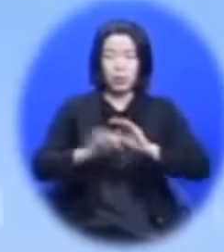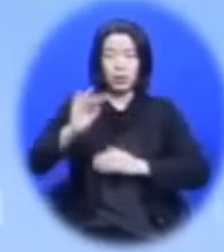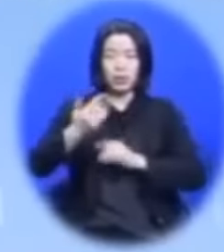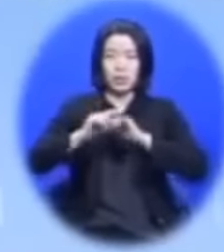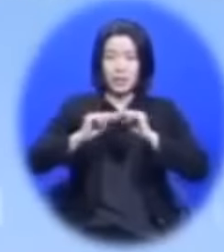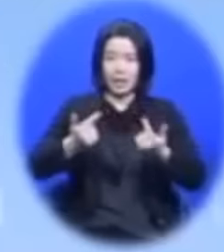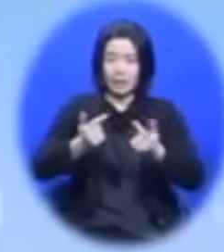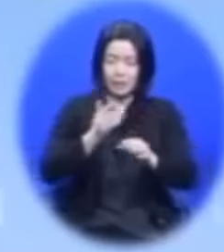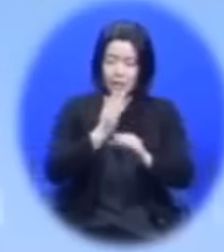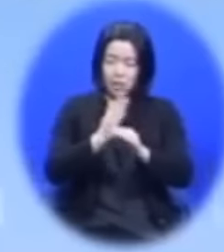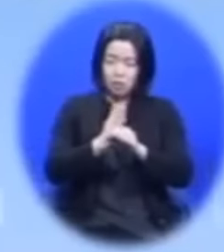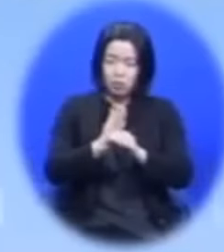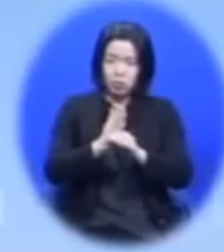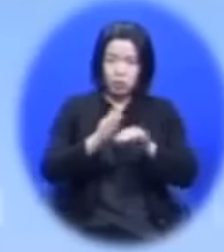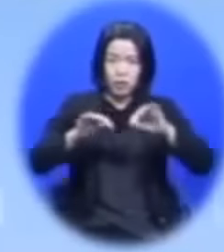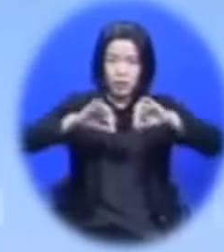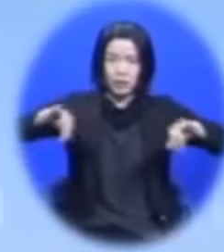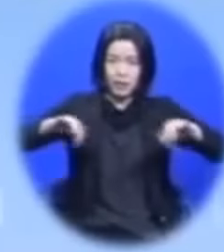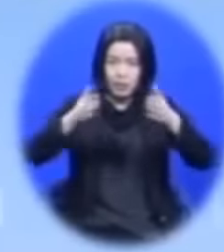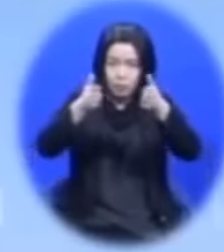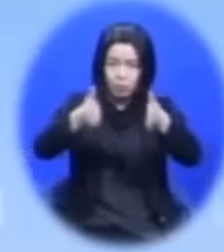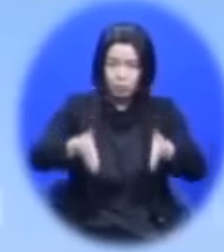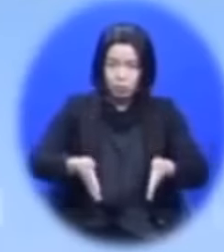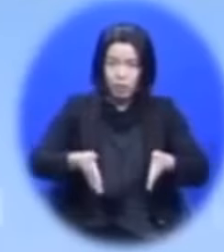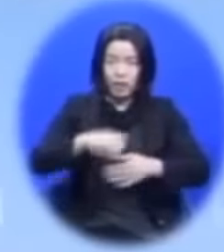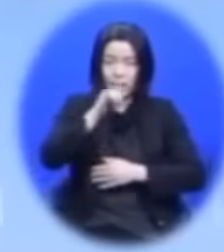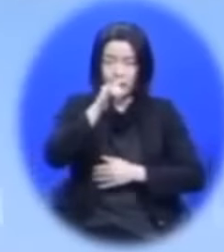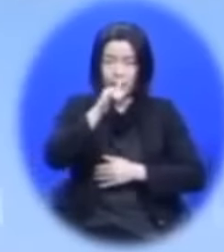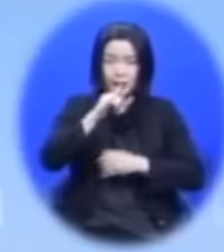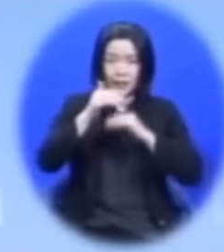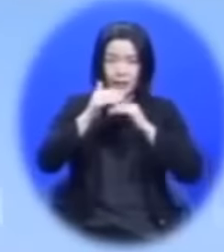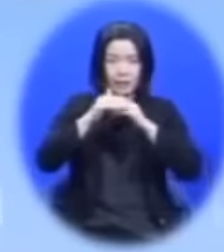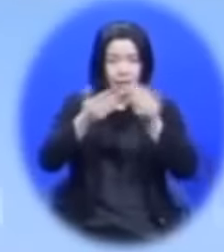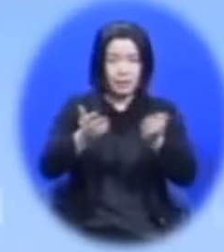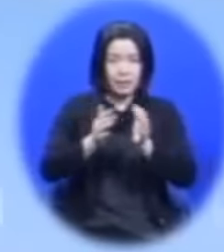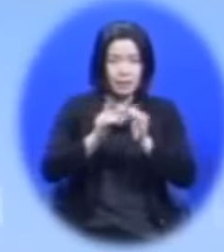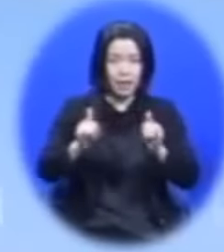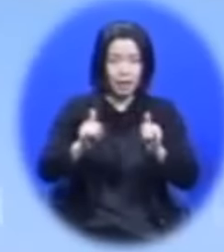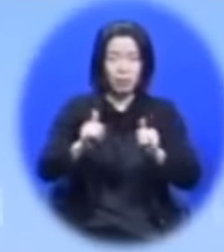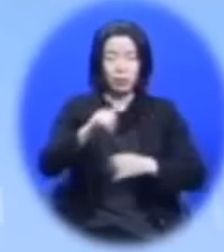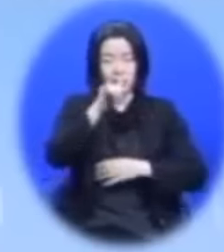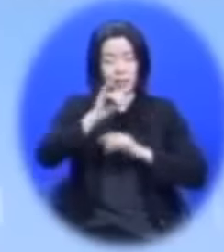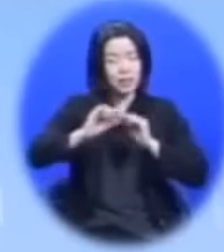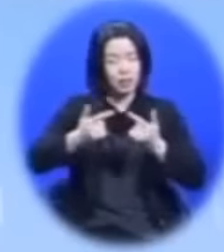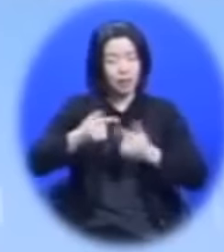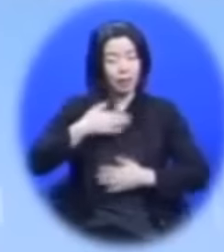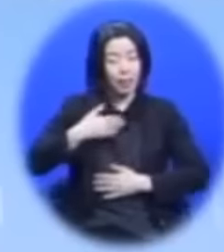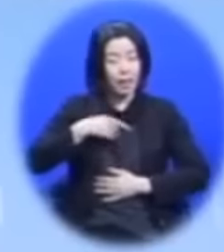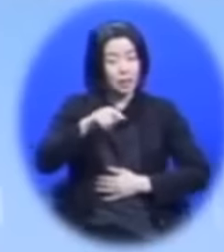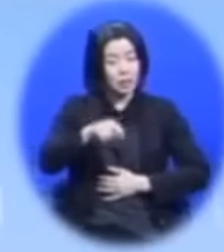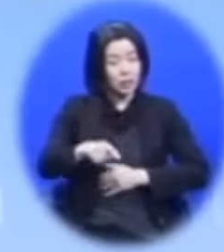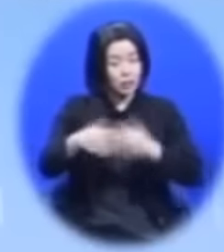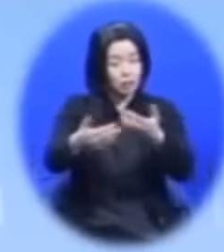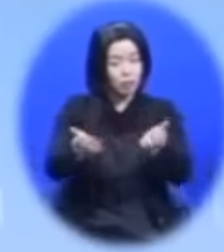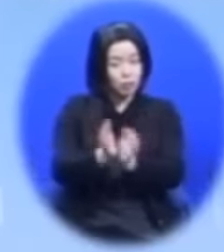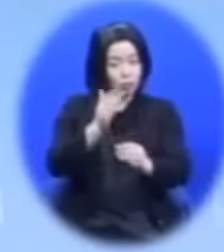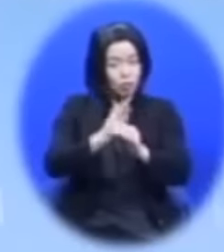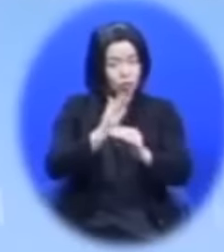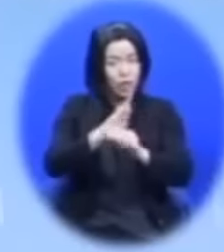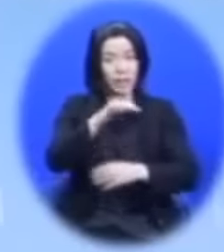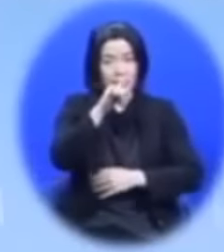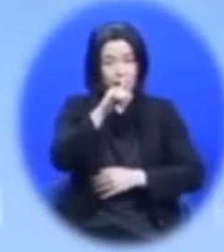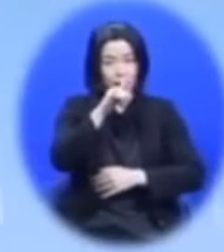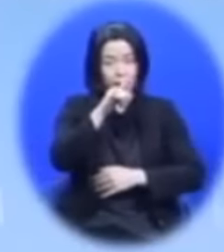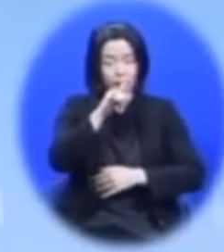그 중간에 있는 단계도 있지 않을까? 그리고 나는 그 중간에 있어. 이렇게 피해가고 싶은